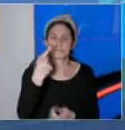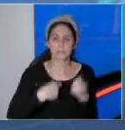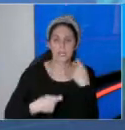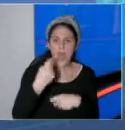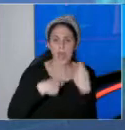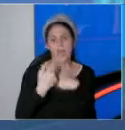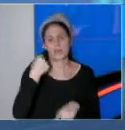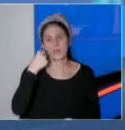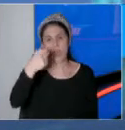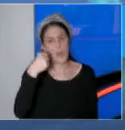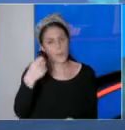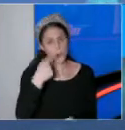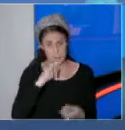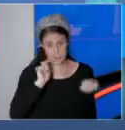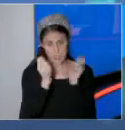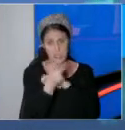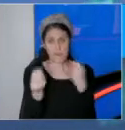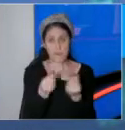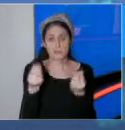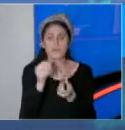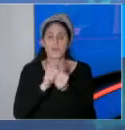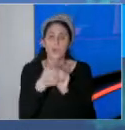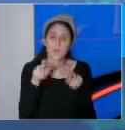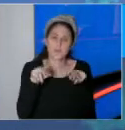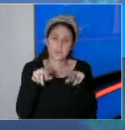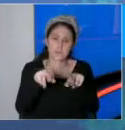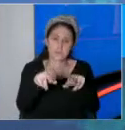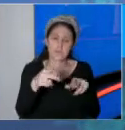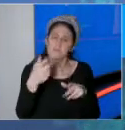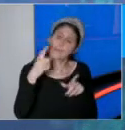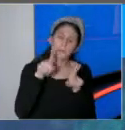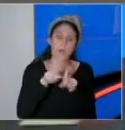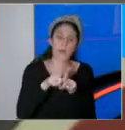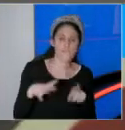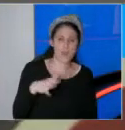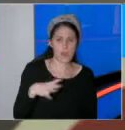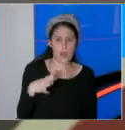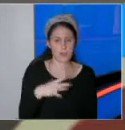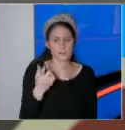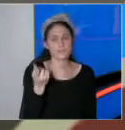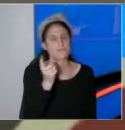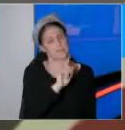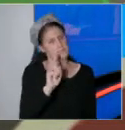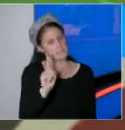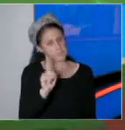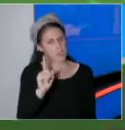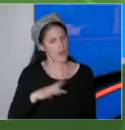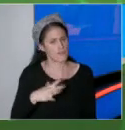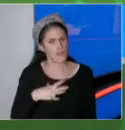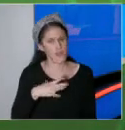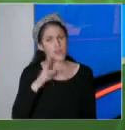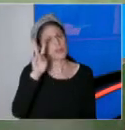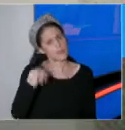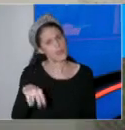מבחינת תיירות? זה אמור לשנות משהו שזה פחות או יותר מסמך בעיקר פורמלי? לא, זה לא רק פורמלי, זה יותר, זה גם,